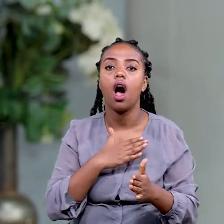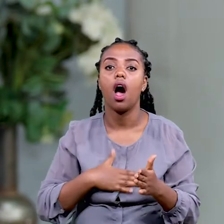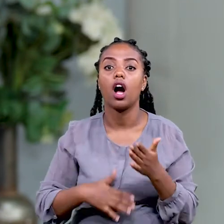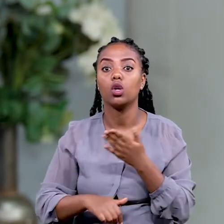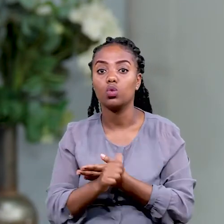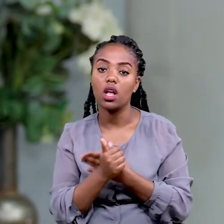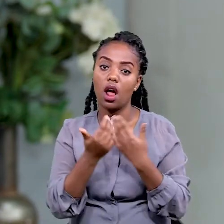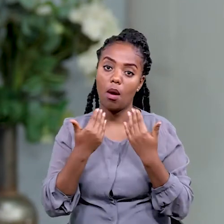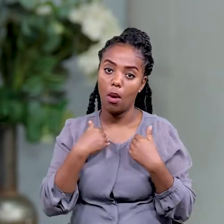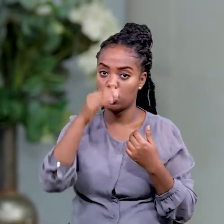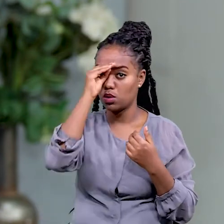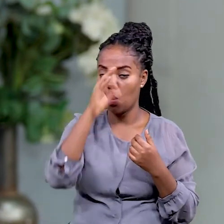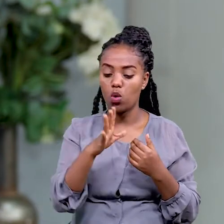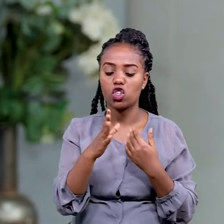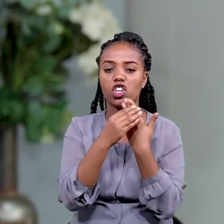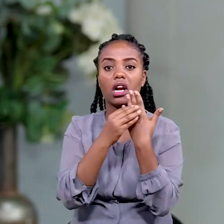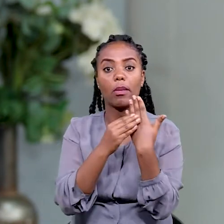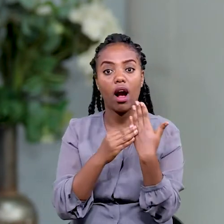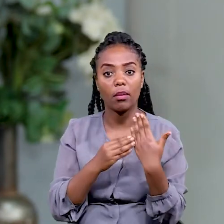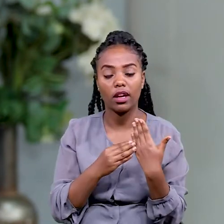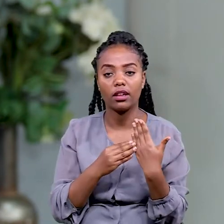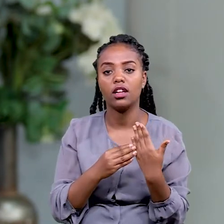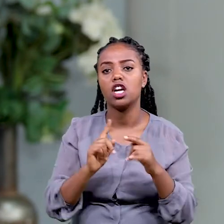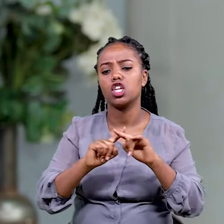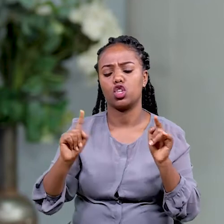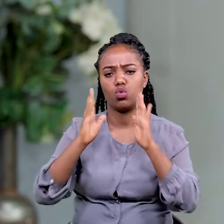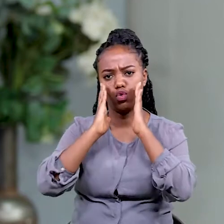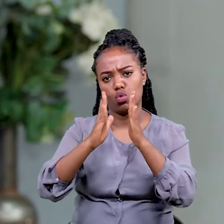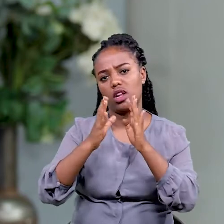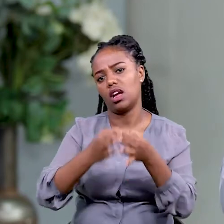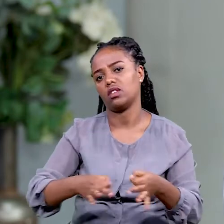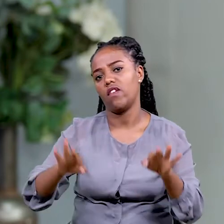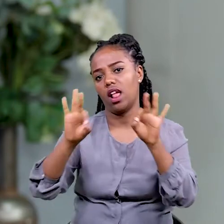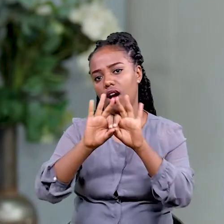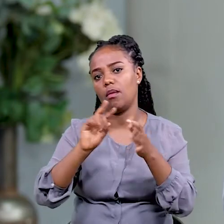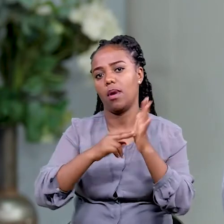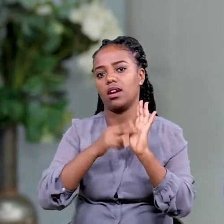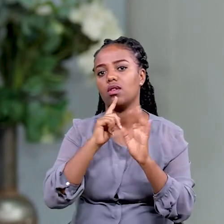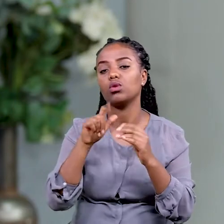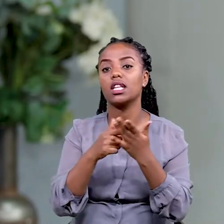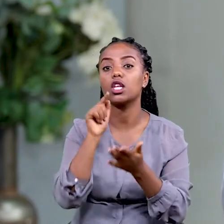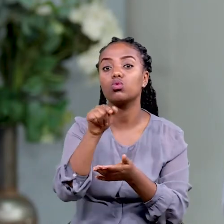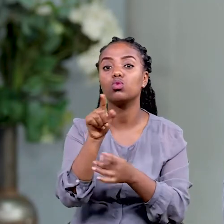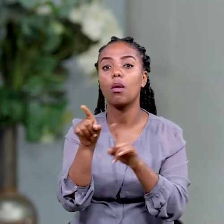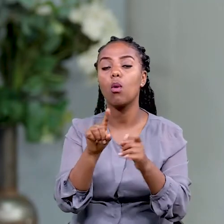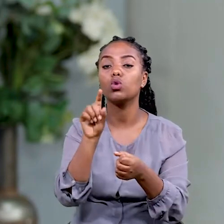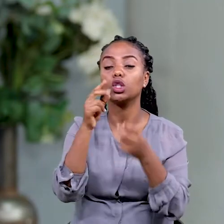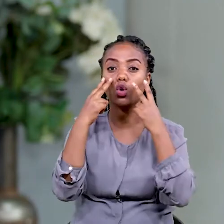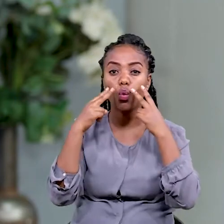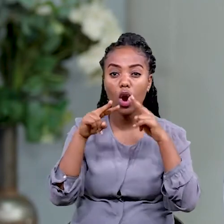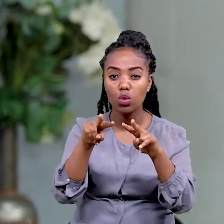የአካል ጉዳት ያለባቸው ሰዎችም አያያዝ ልዩ ትኩረት ያስፈልጋል። ስለዚህ ይሄን ደግሞ ትኩረቱ